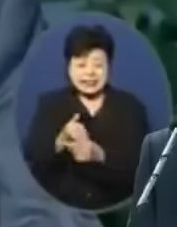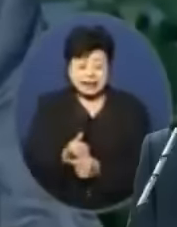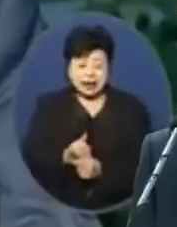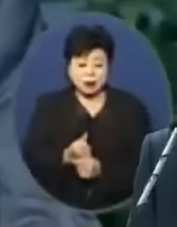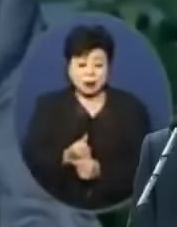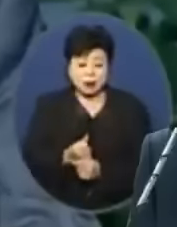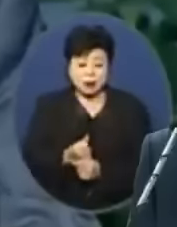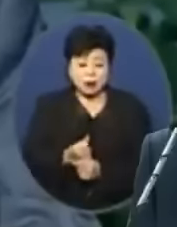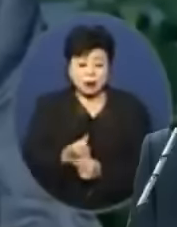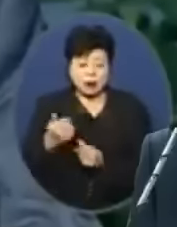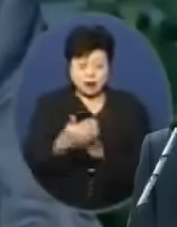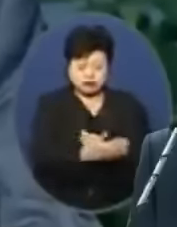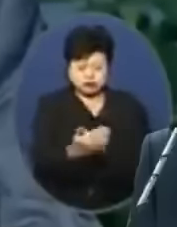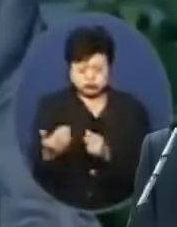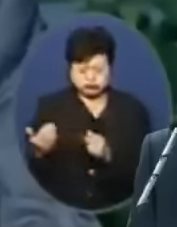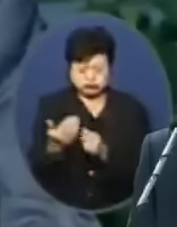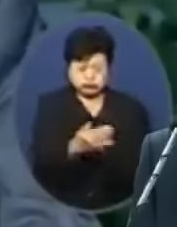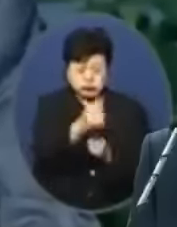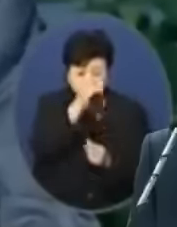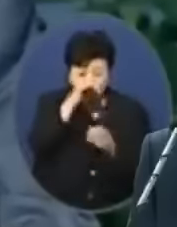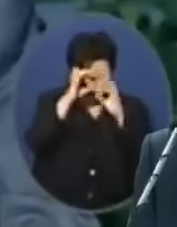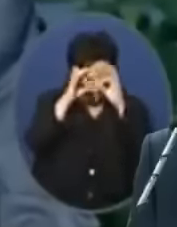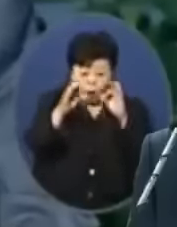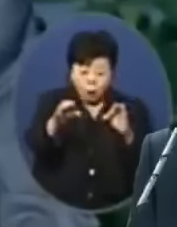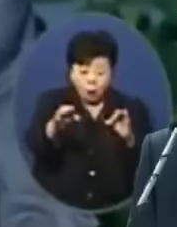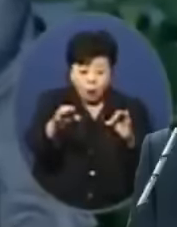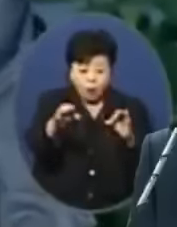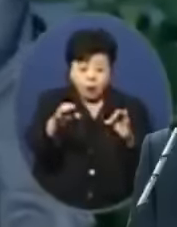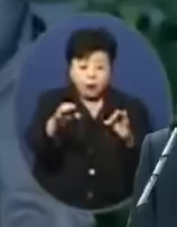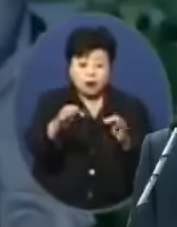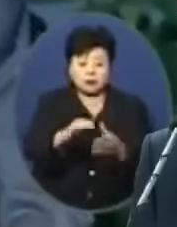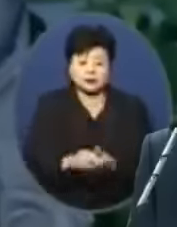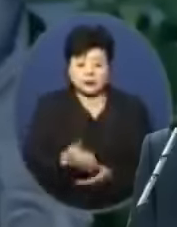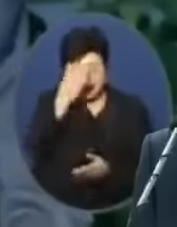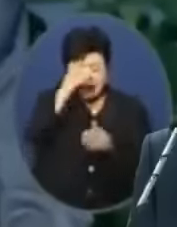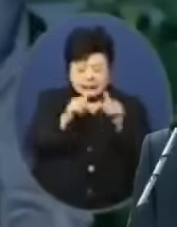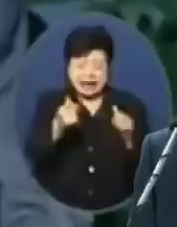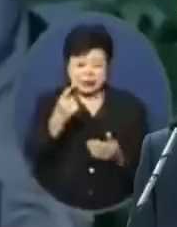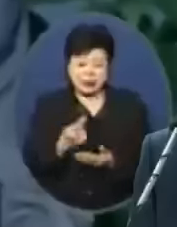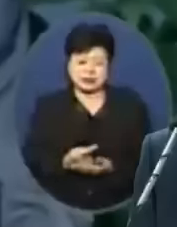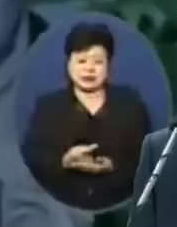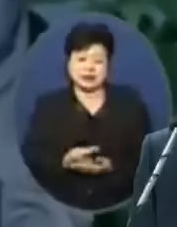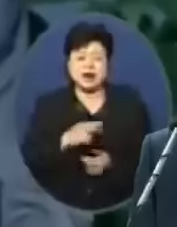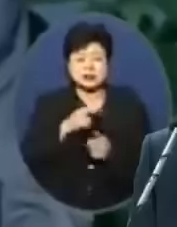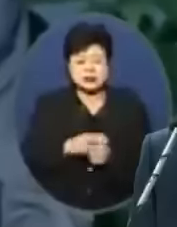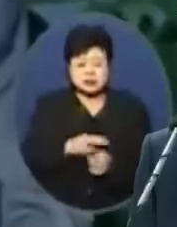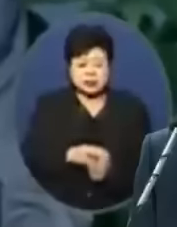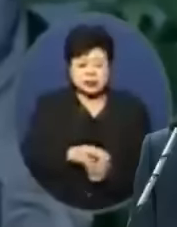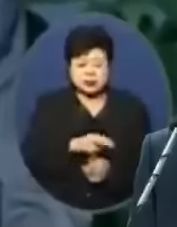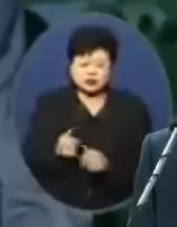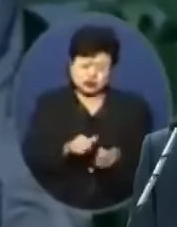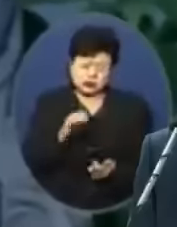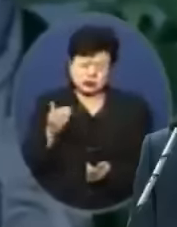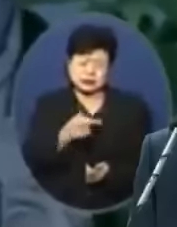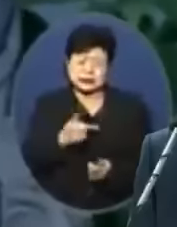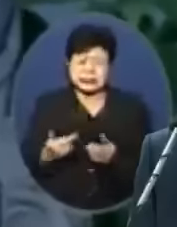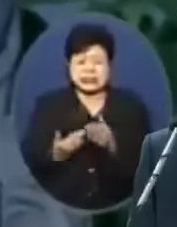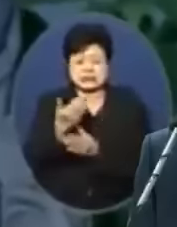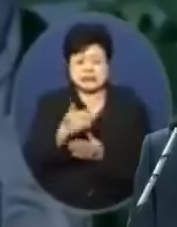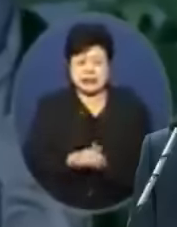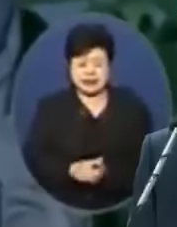도성을 첩첩으로 둘러싸이는 것을 보았습니다. 그가 엘리사에게 와서 선생이여 우리 죽었습니다. 큰일